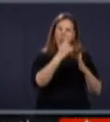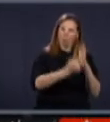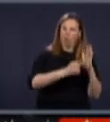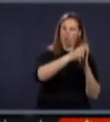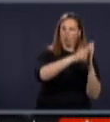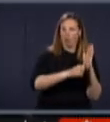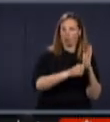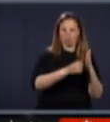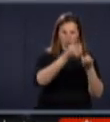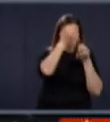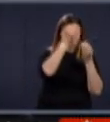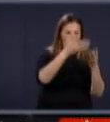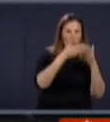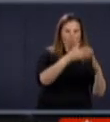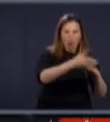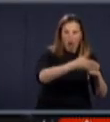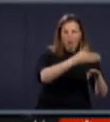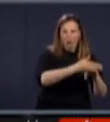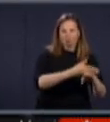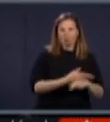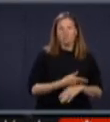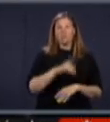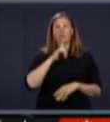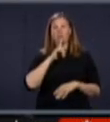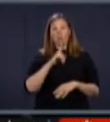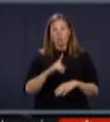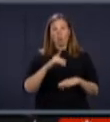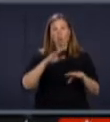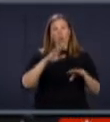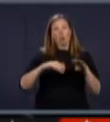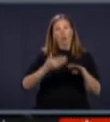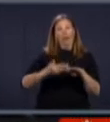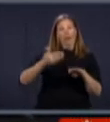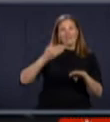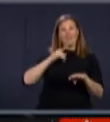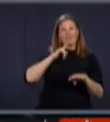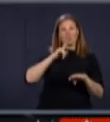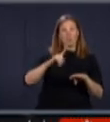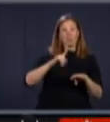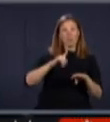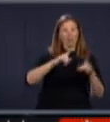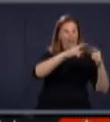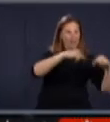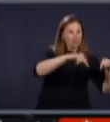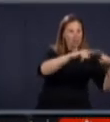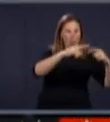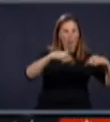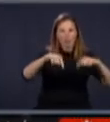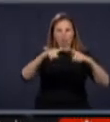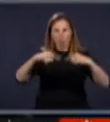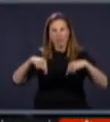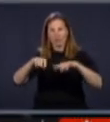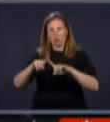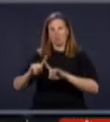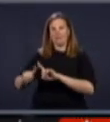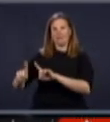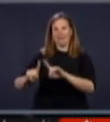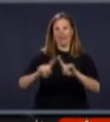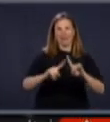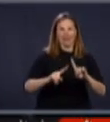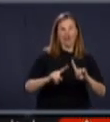activités. Ce sera différent probablement d'une région à l'autre, notamment dans les 8